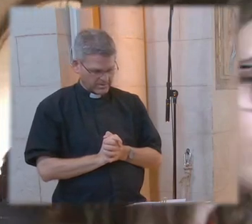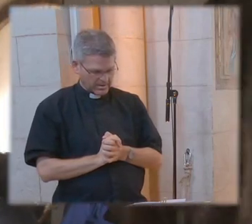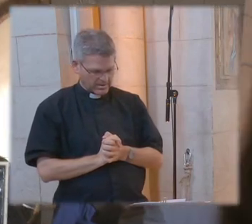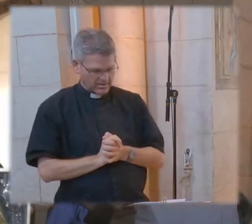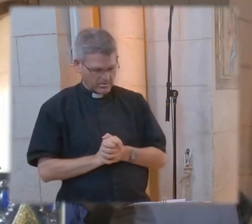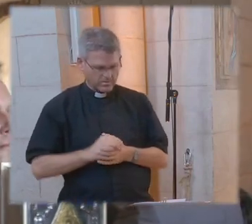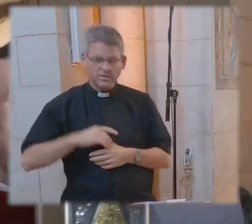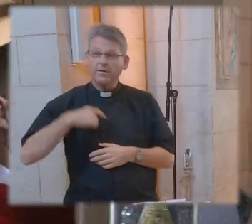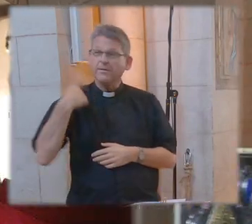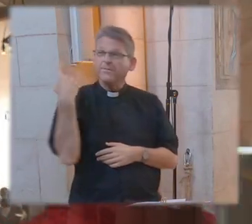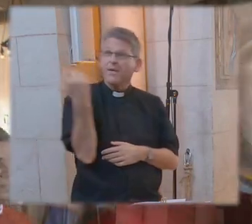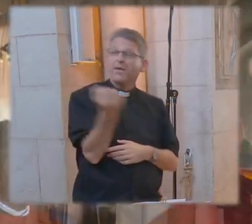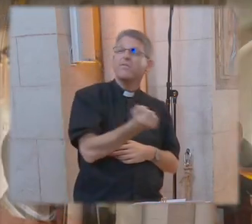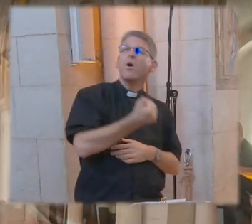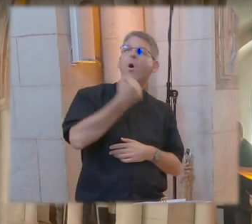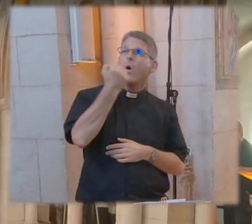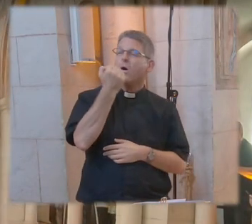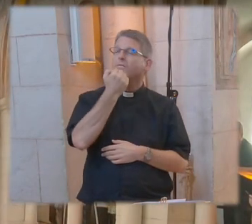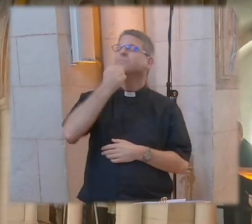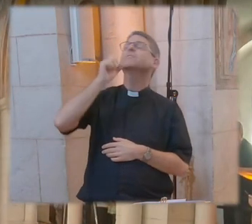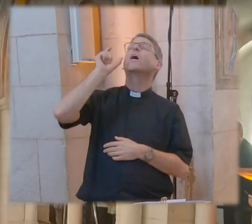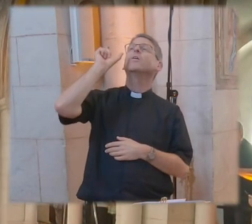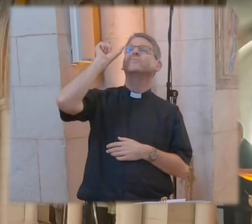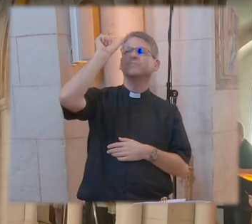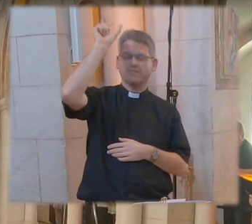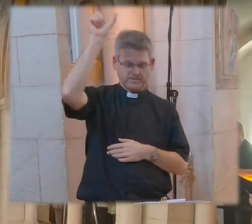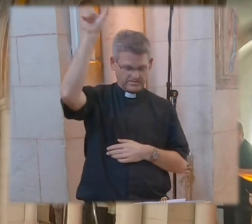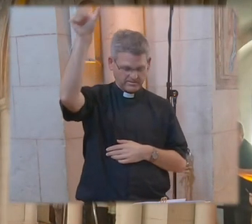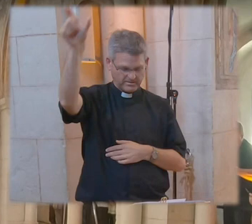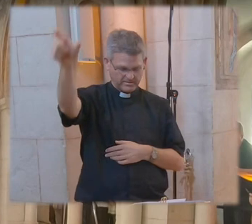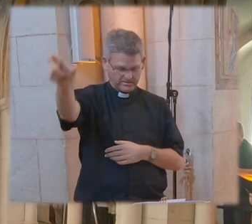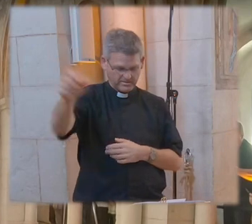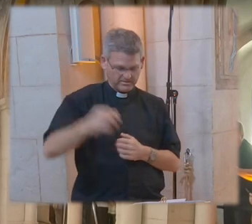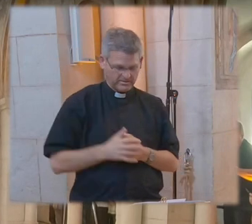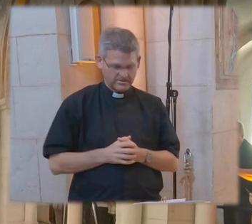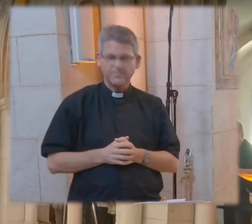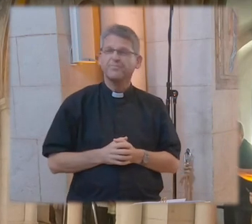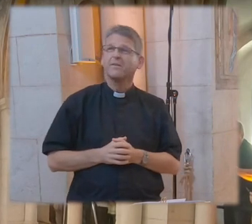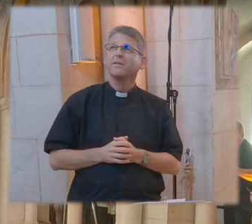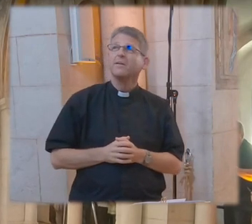Richard Henkes.